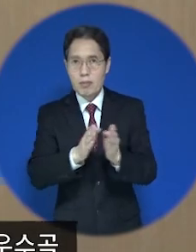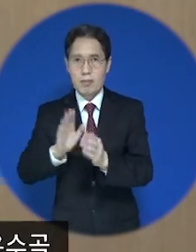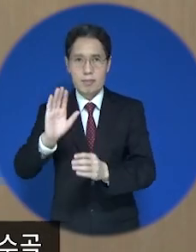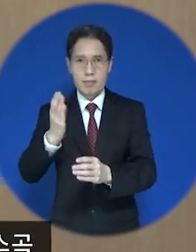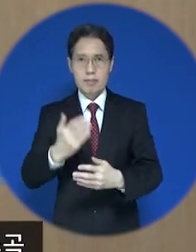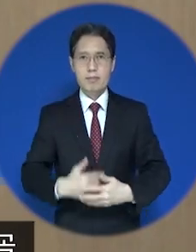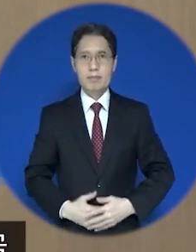계획입니다